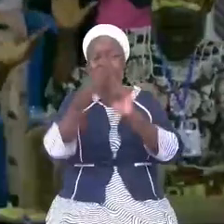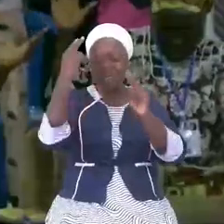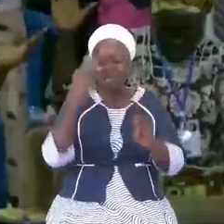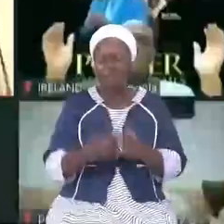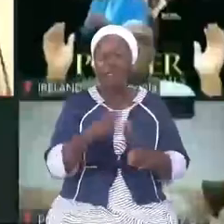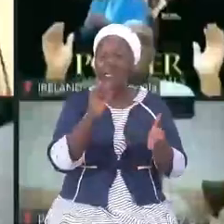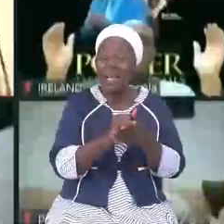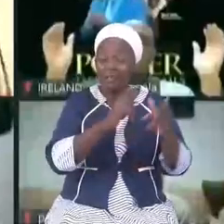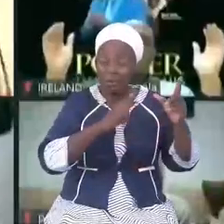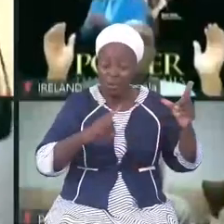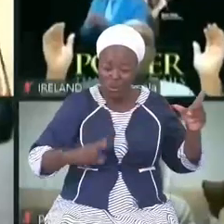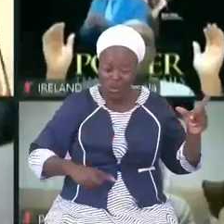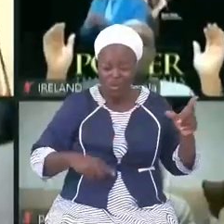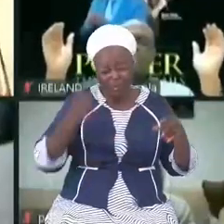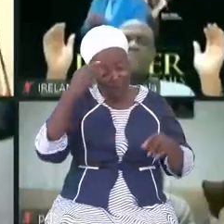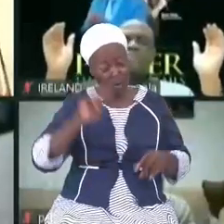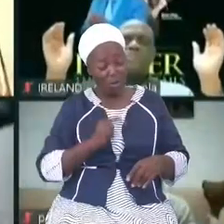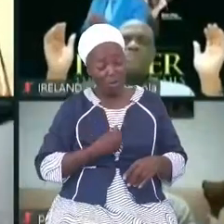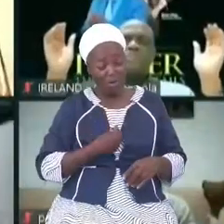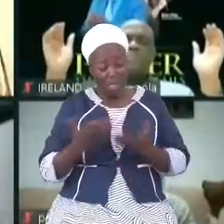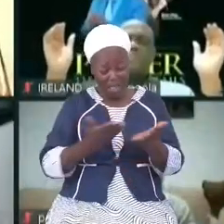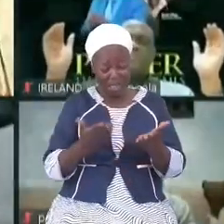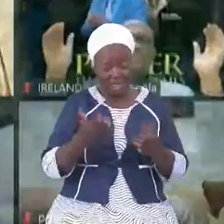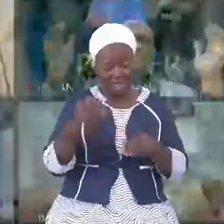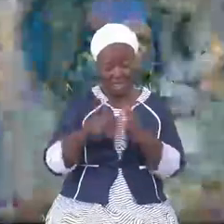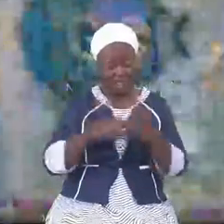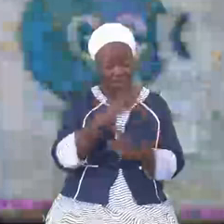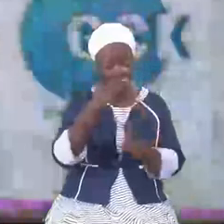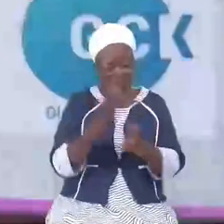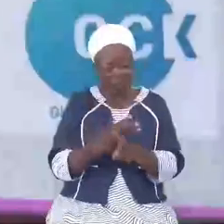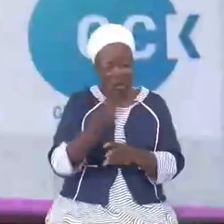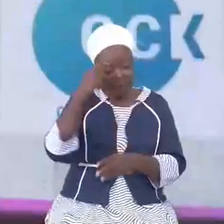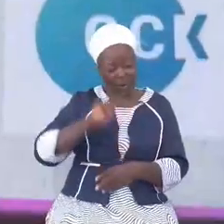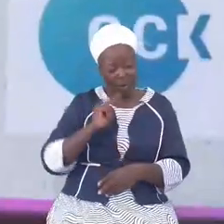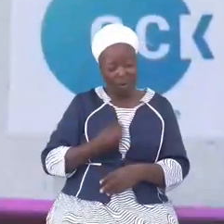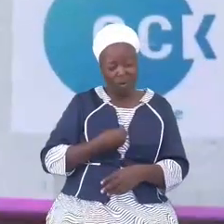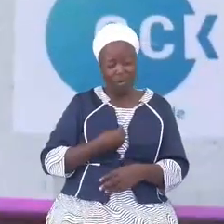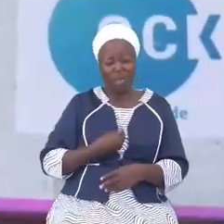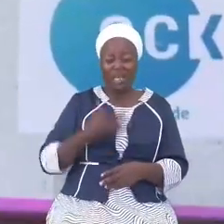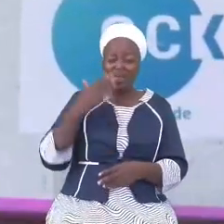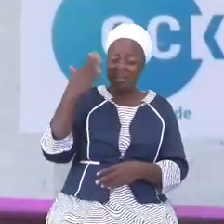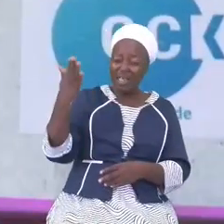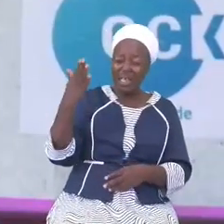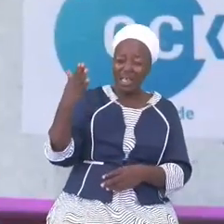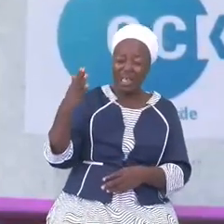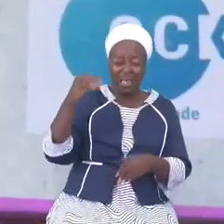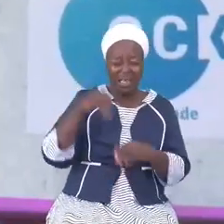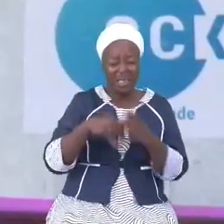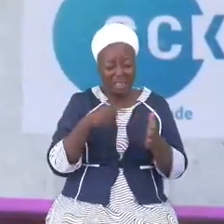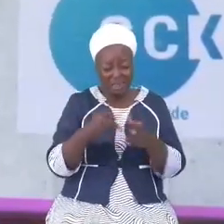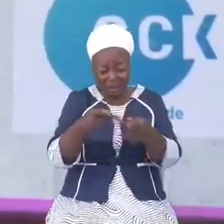Que pour nous, ici dans le monde, pour nous, ici, en ce lieu principal, pour